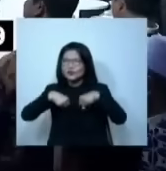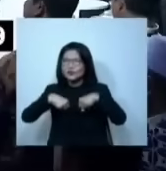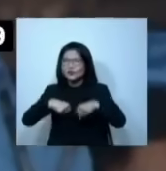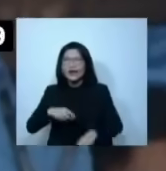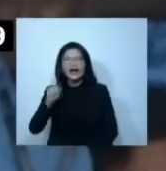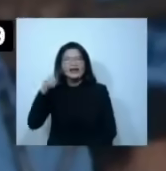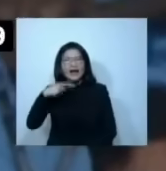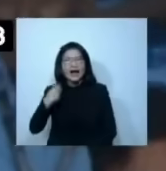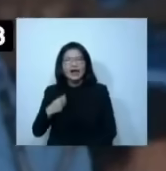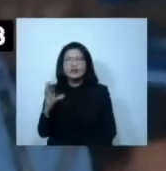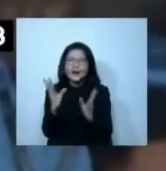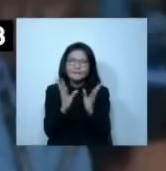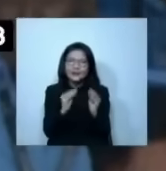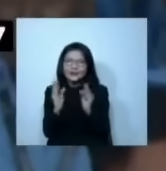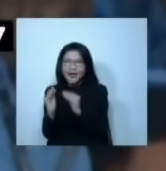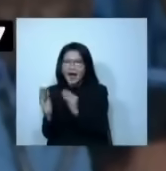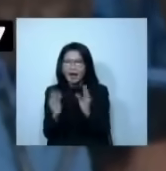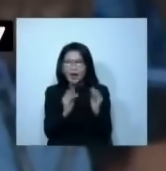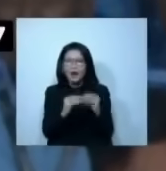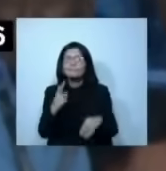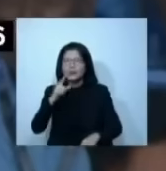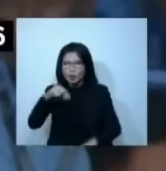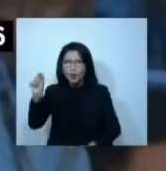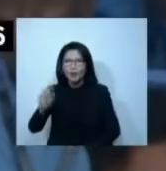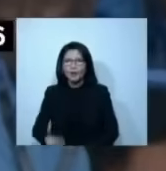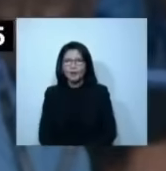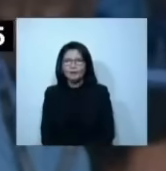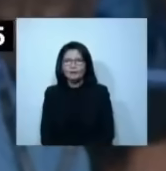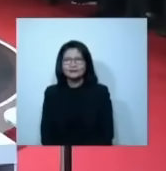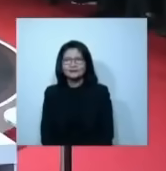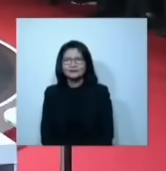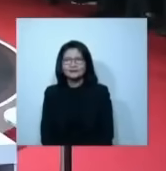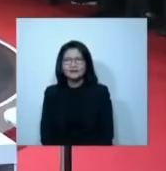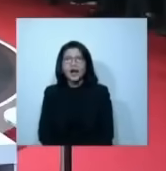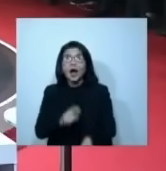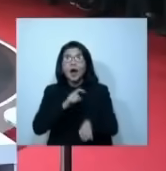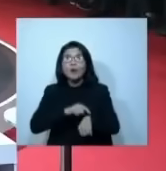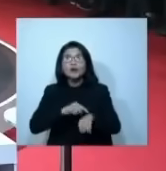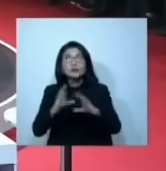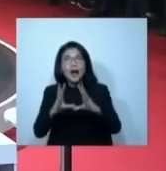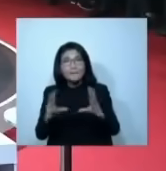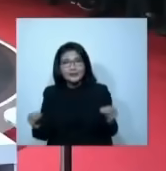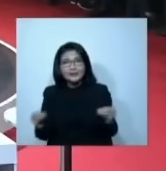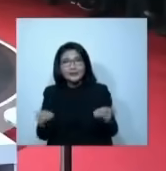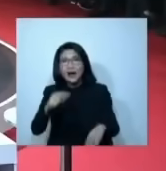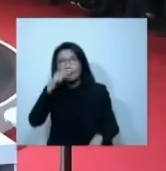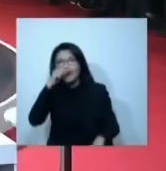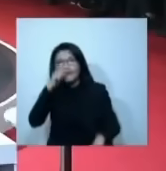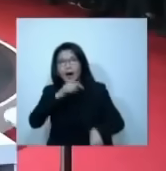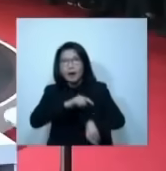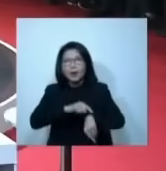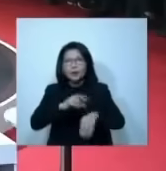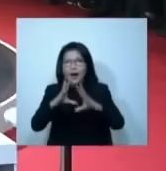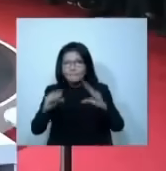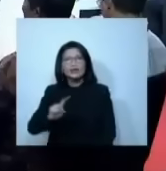pers yang disebut sebagai andcided porters adalah kelompok pemilih yang kritis yang terbuka terhadap informasi baru